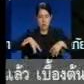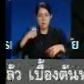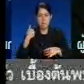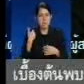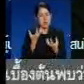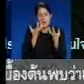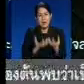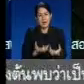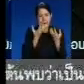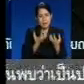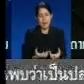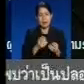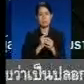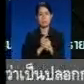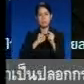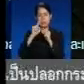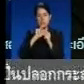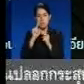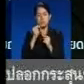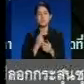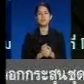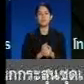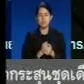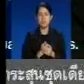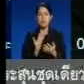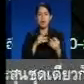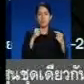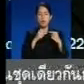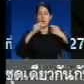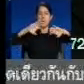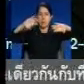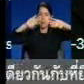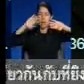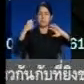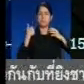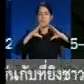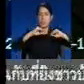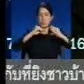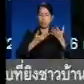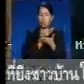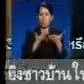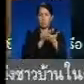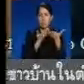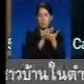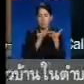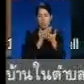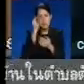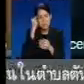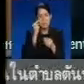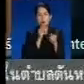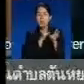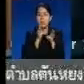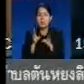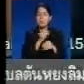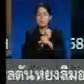ในภูมิภาคเอเชียแปซิฟิกถูกจับตามากขึ้นล่าสุดรัฐบาลได้ประชุมฉุกเฉินและวางมาตรการขั้นสูงเพื่อยับยั้งการระบ